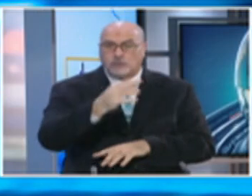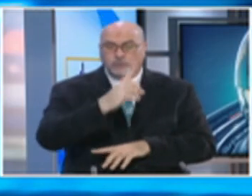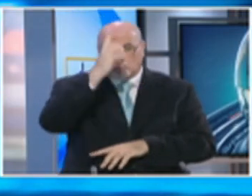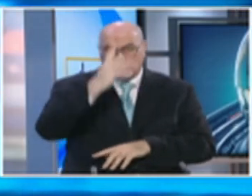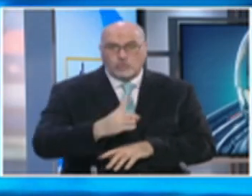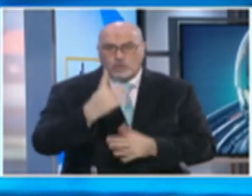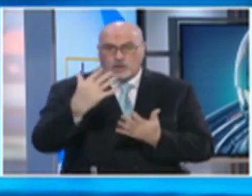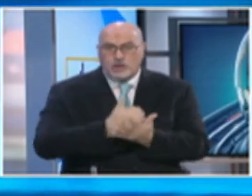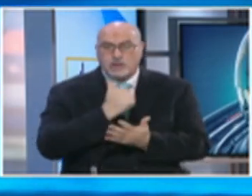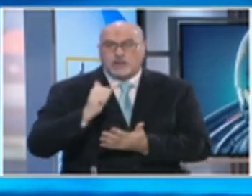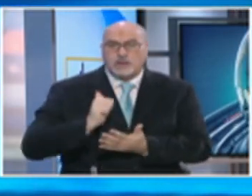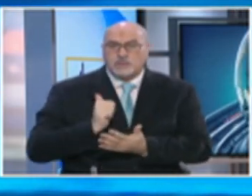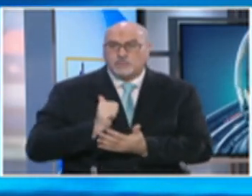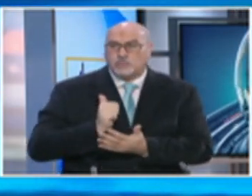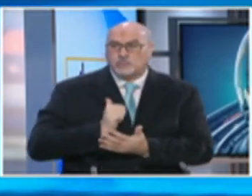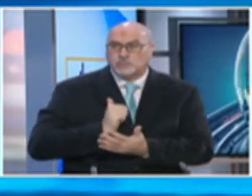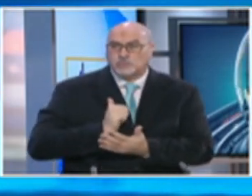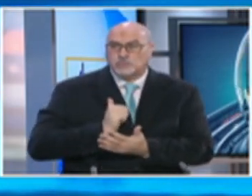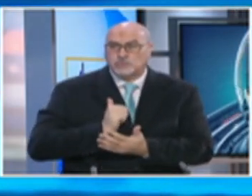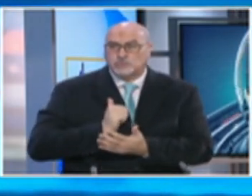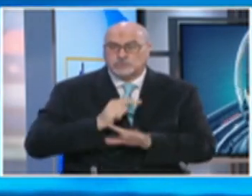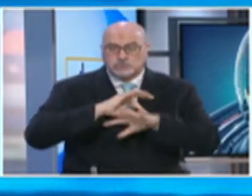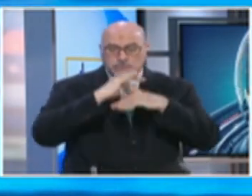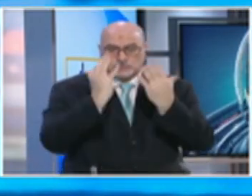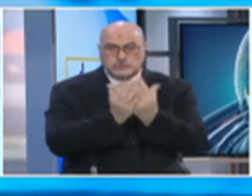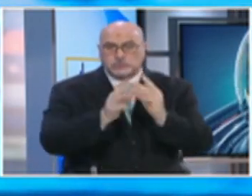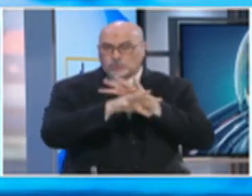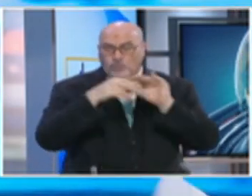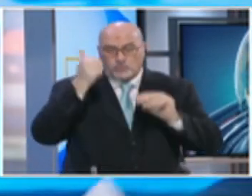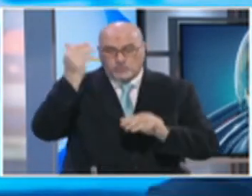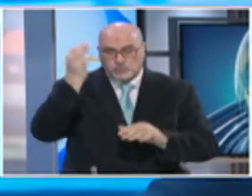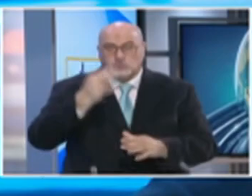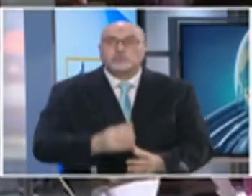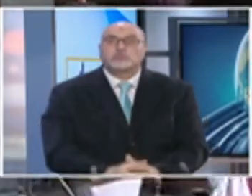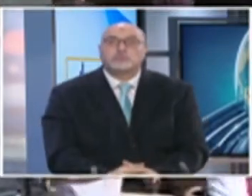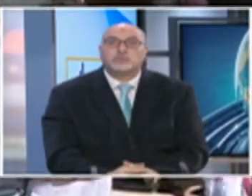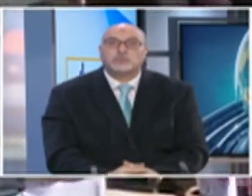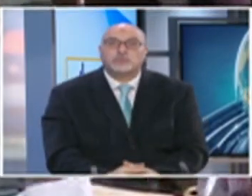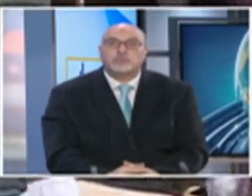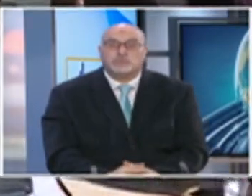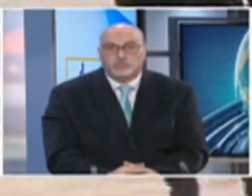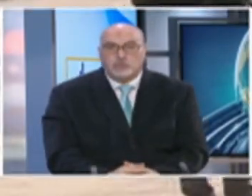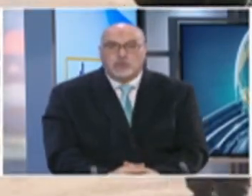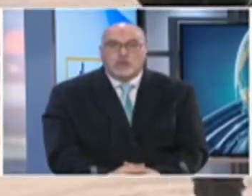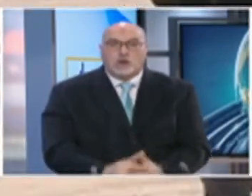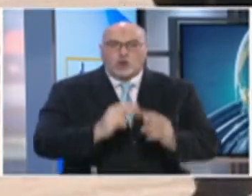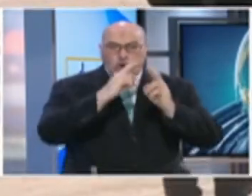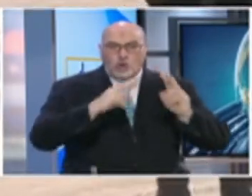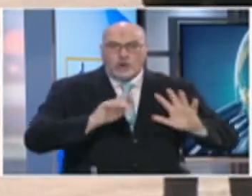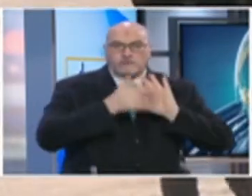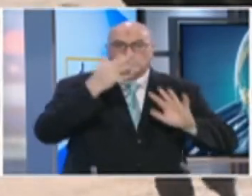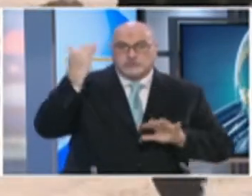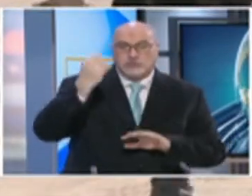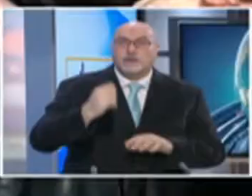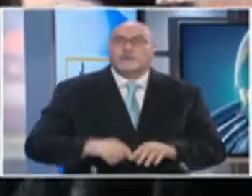في تقرير المصير والاستقلال التام. عمار تواجين. حل بمخيمات اللاجئين الصحراويين